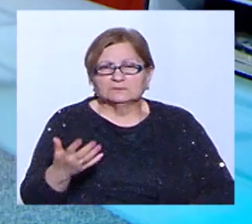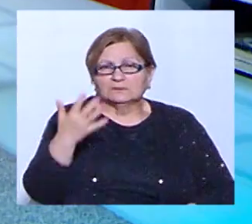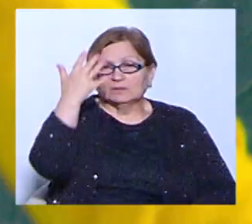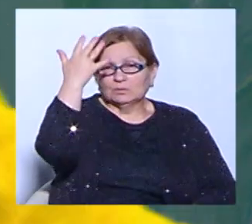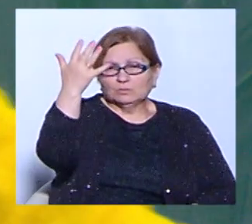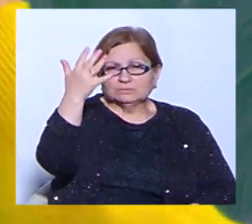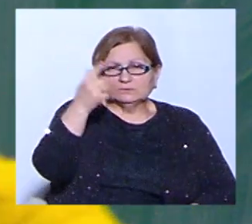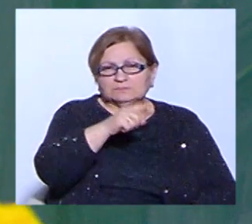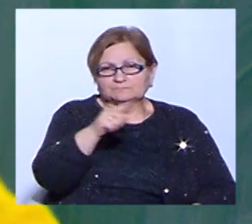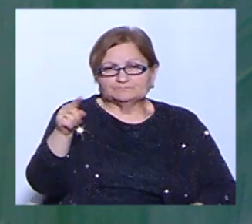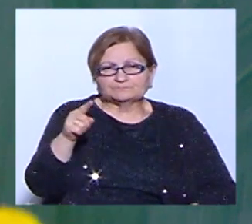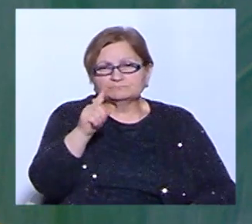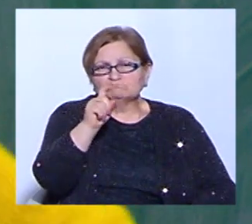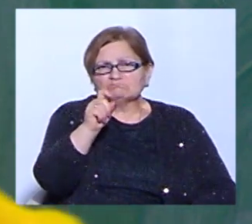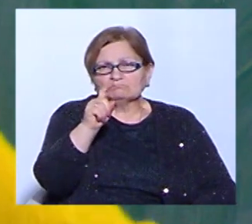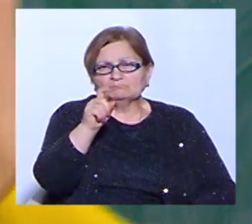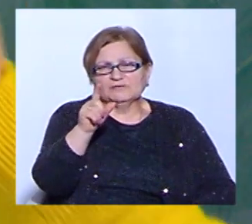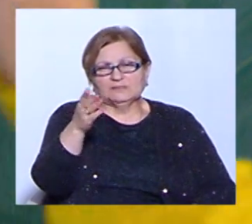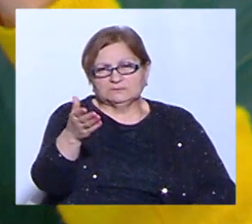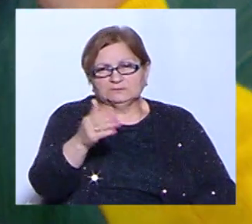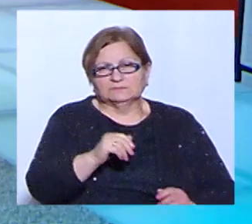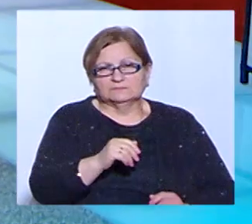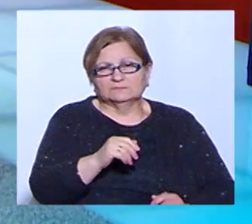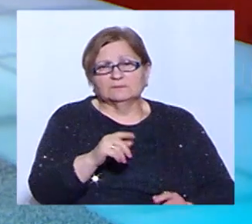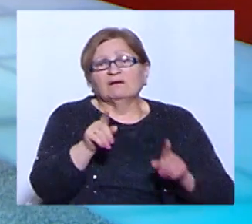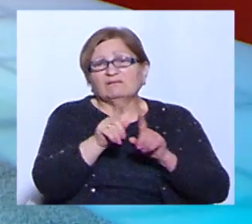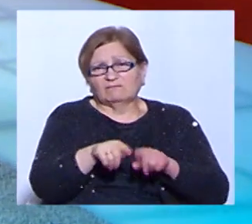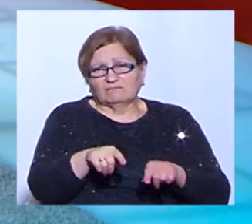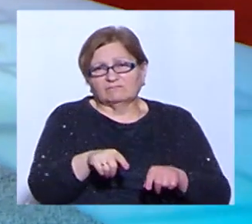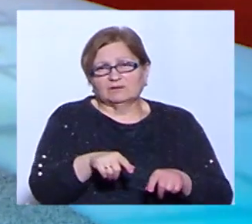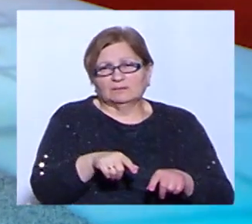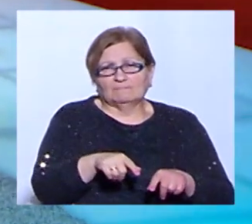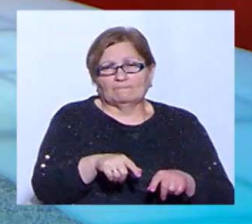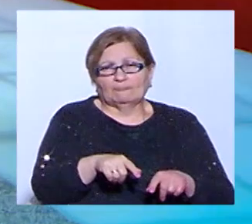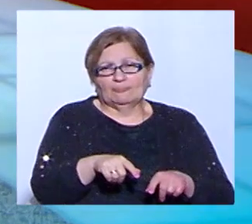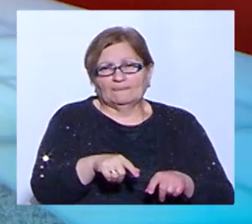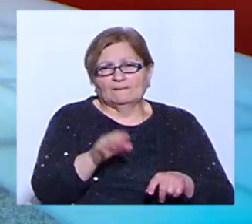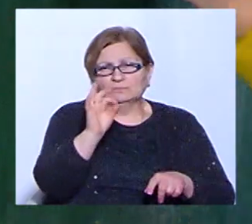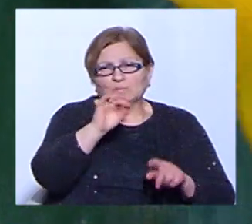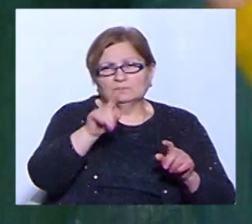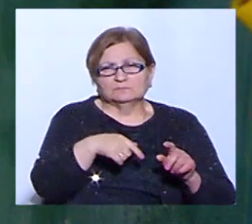5 მეასედი. ანუ იგივე, როგორც 10 წილადი,